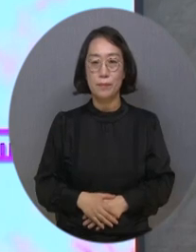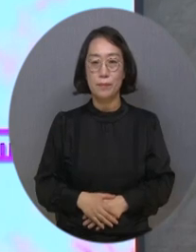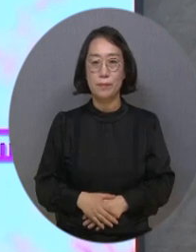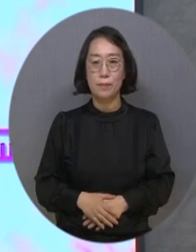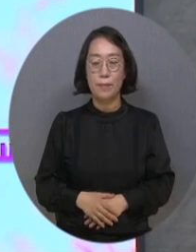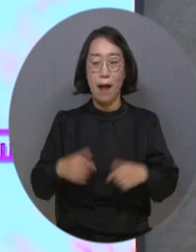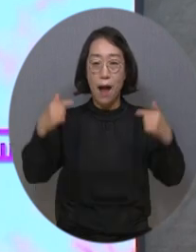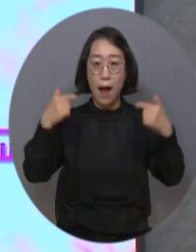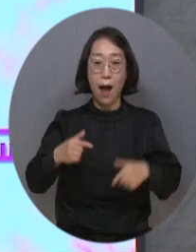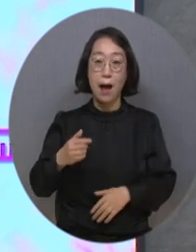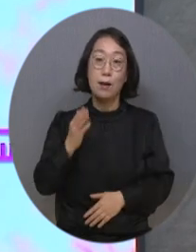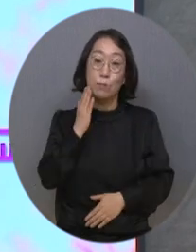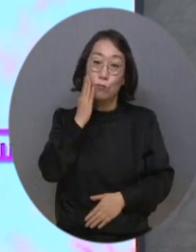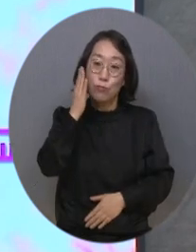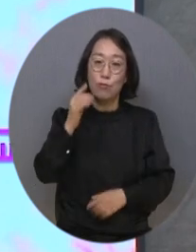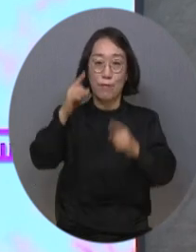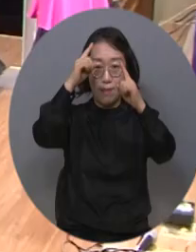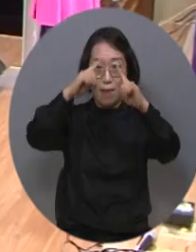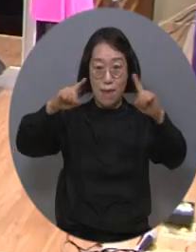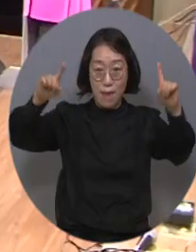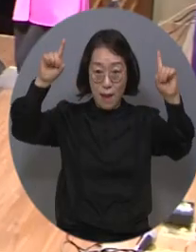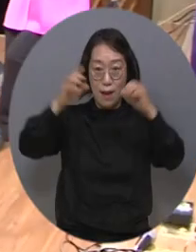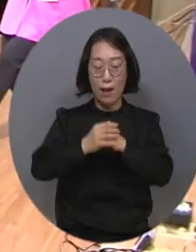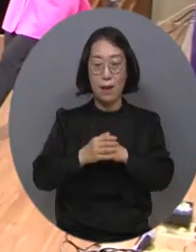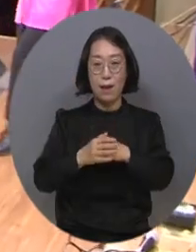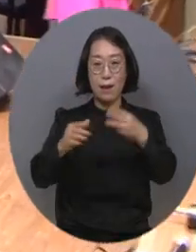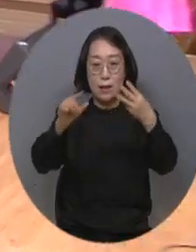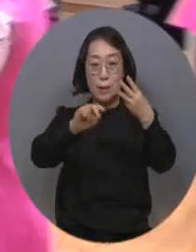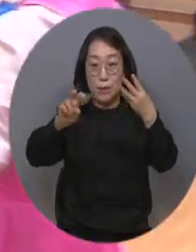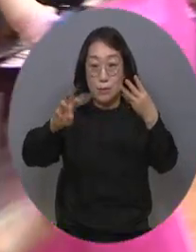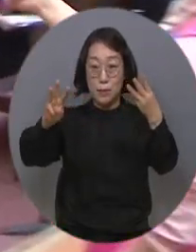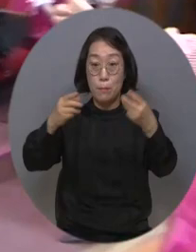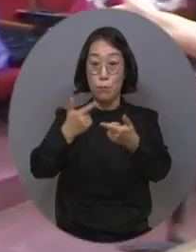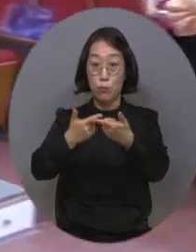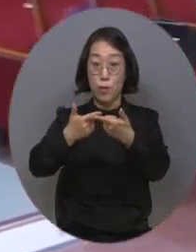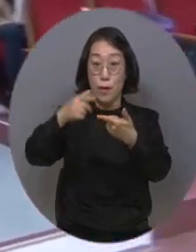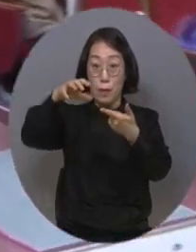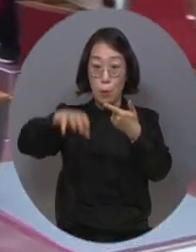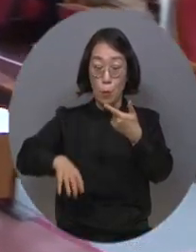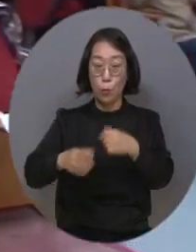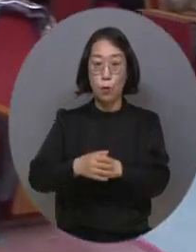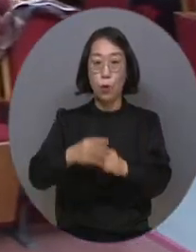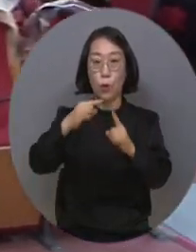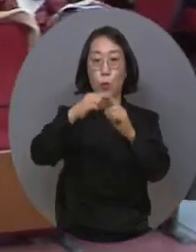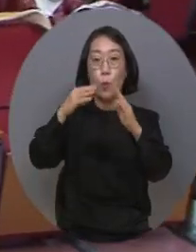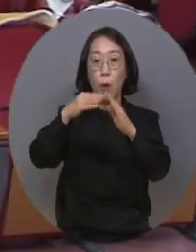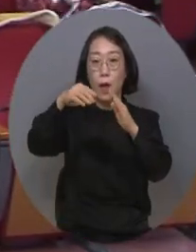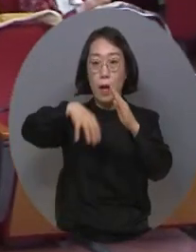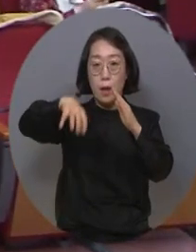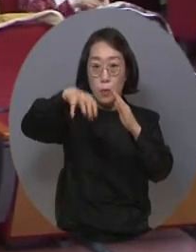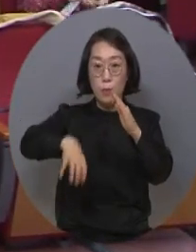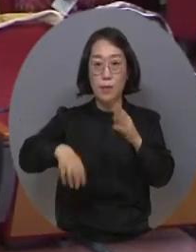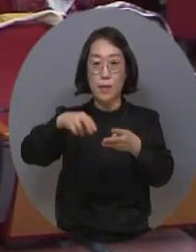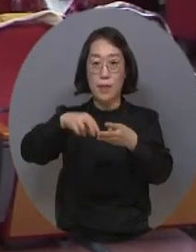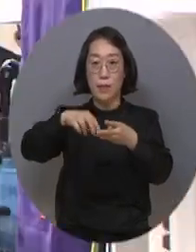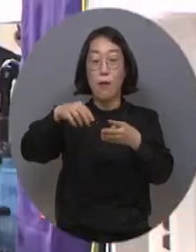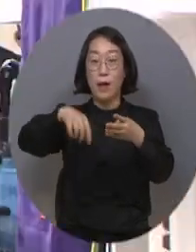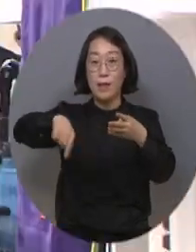늘푸른 대학 전반기 개강식이 지난 23일 부산 영도구 땅끝교회 홀리조이센터에서